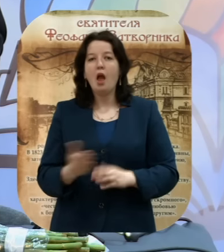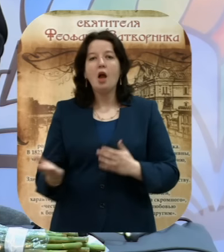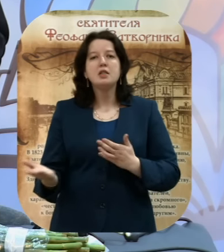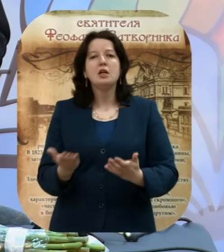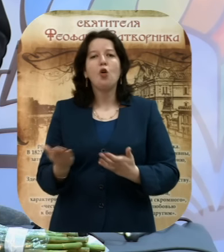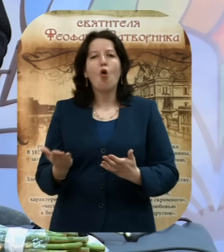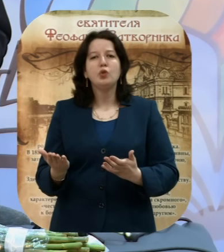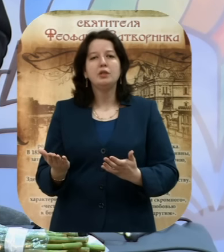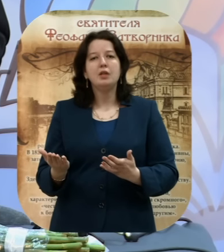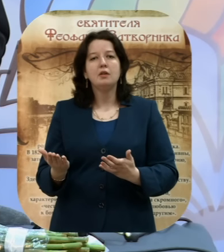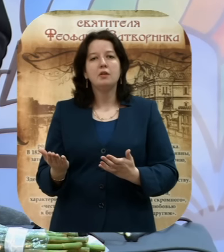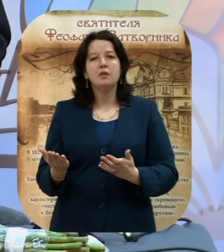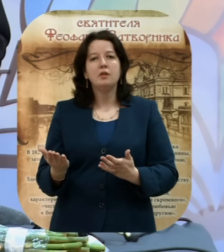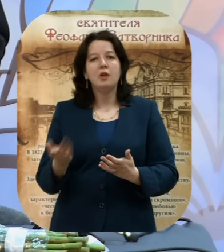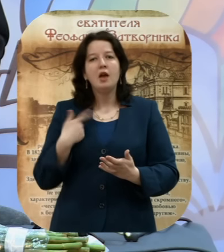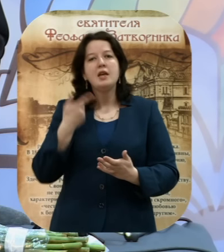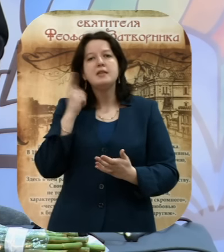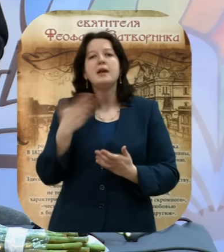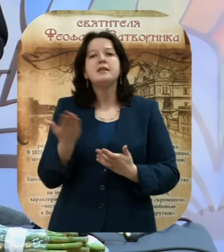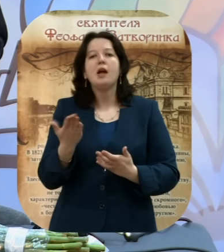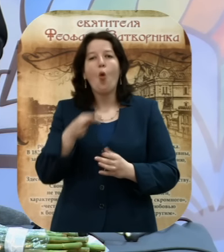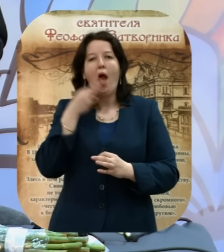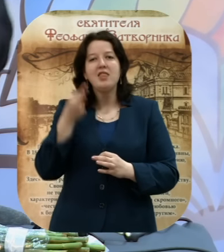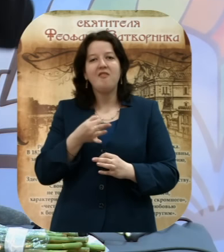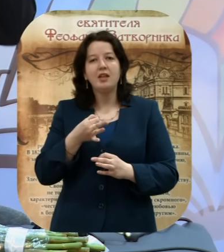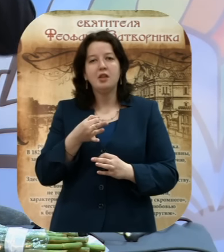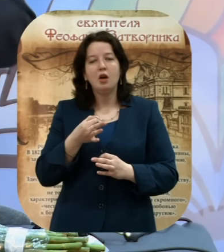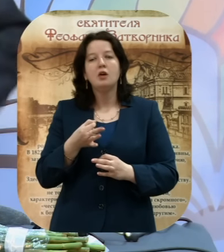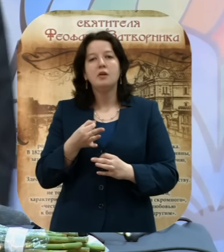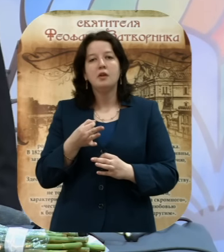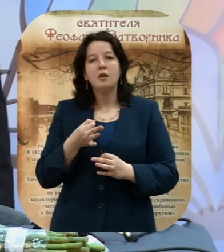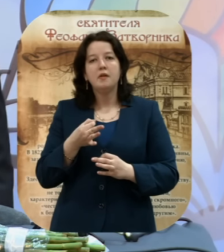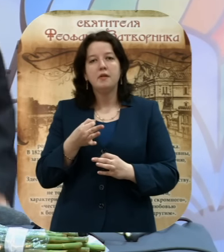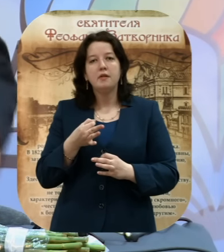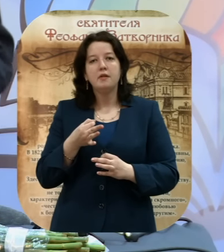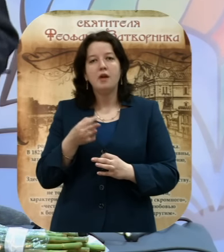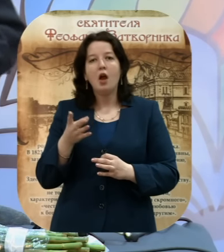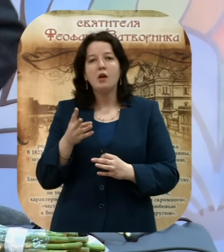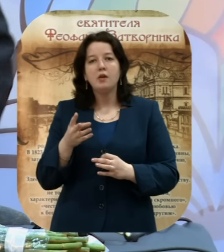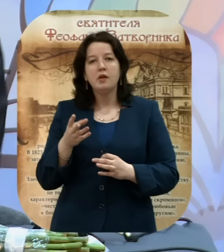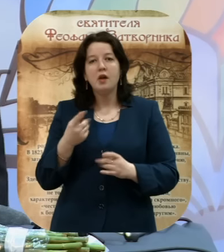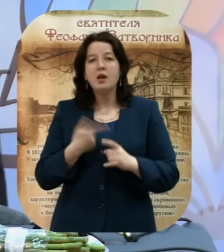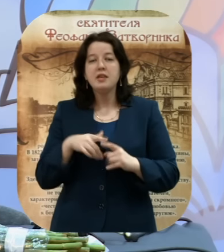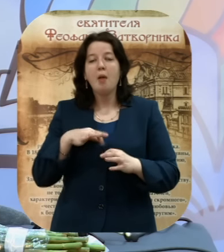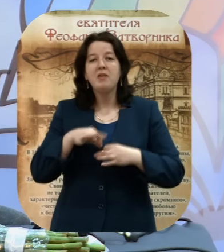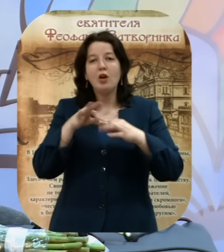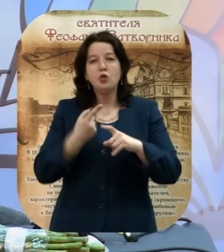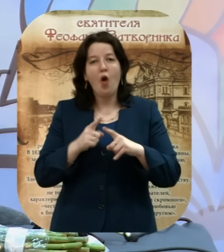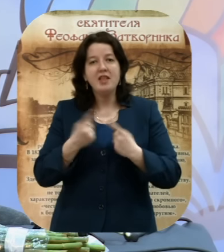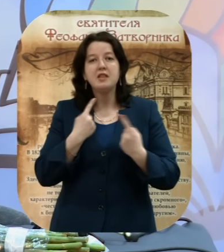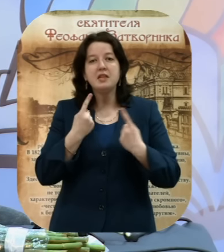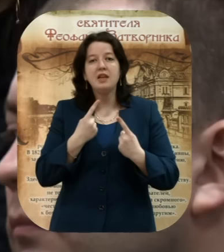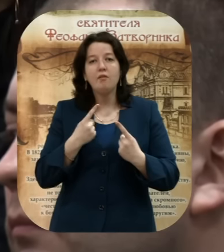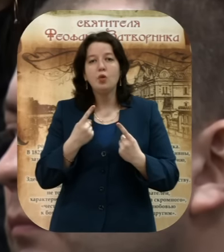Какой-то... И знаете, ответ какой? Во! К чему я и веду весь разговор-то?